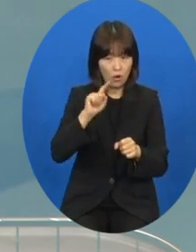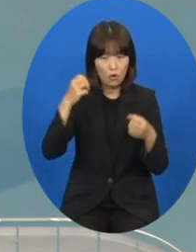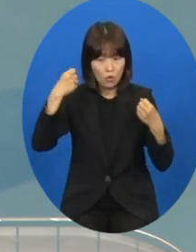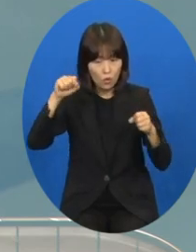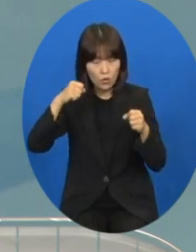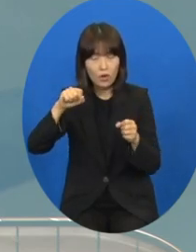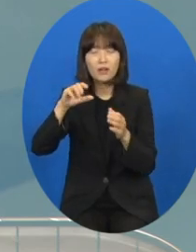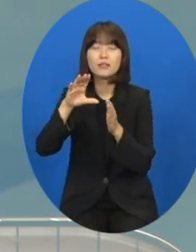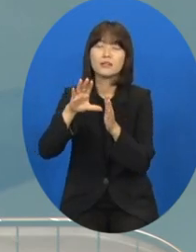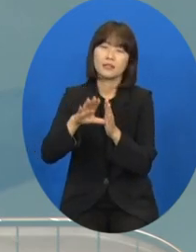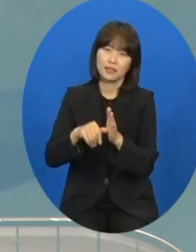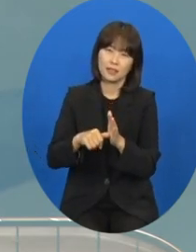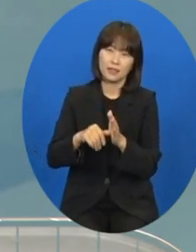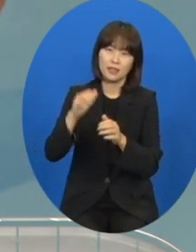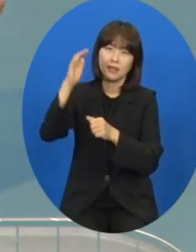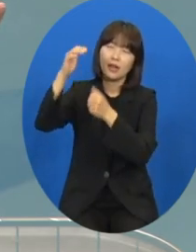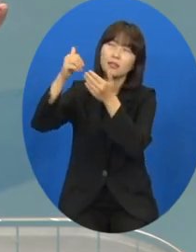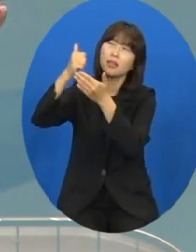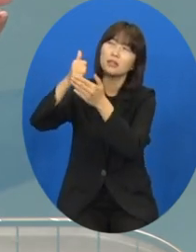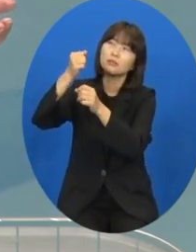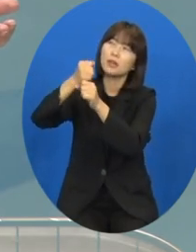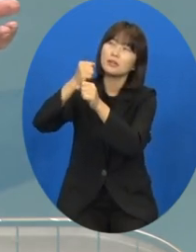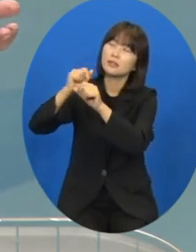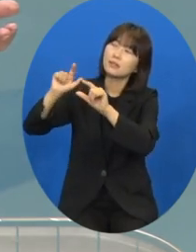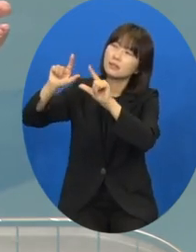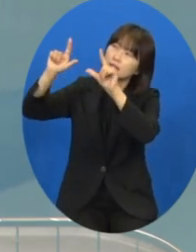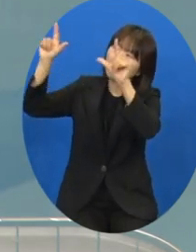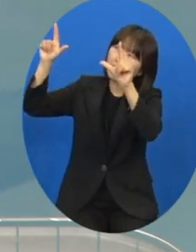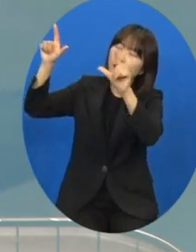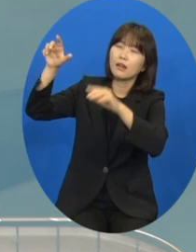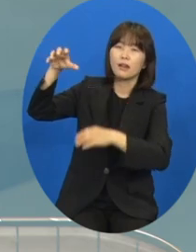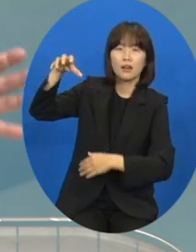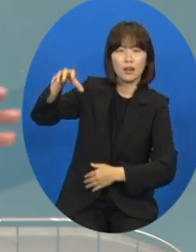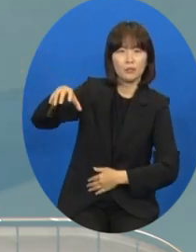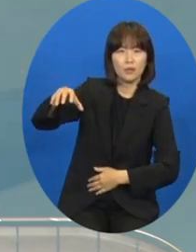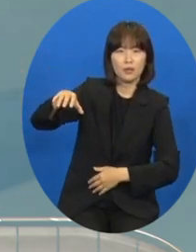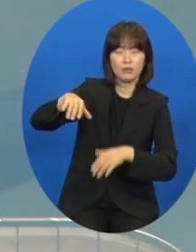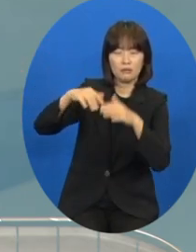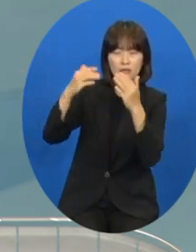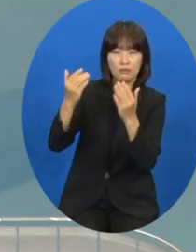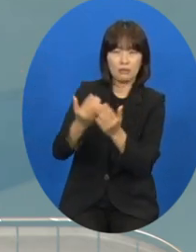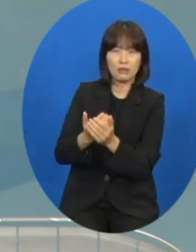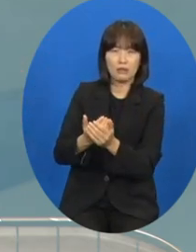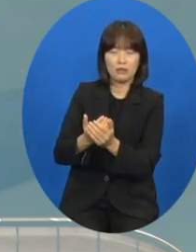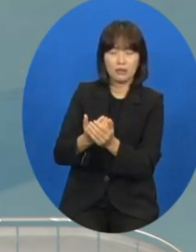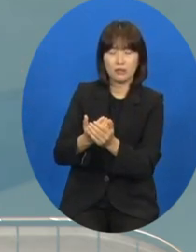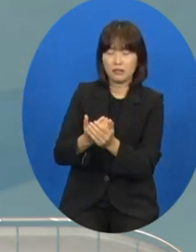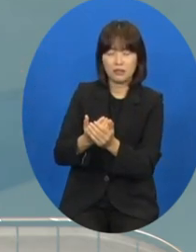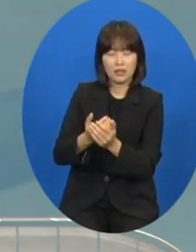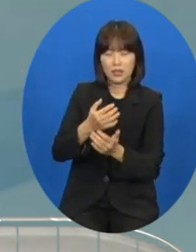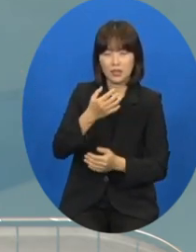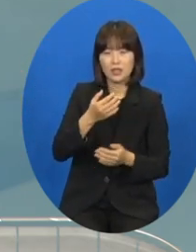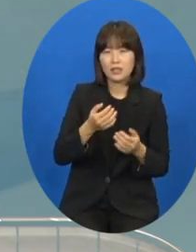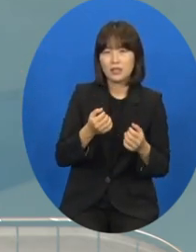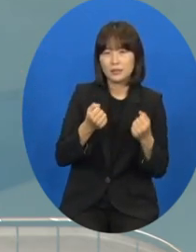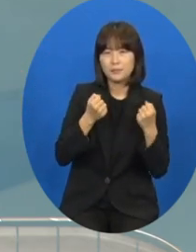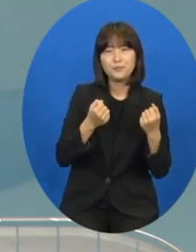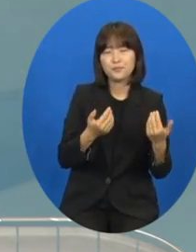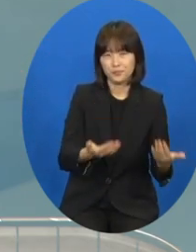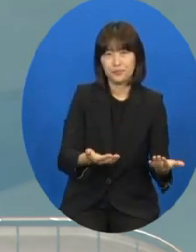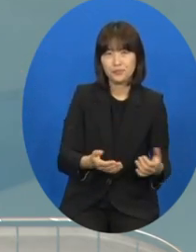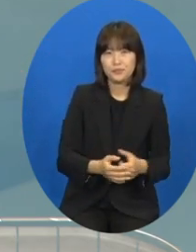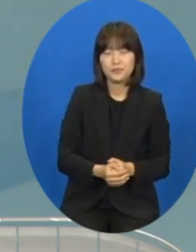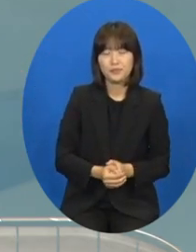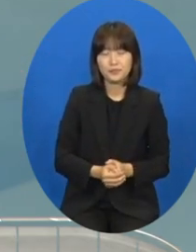하더라도 하나님이 만드신 태양 앞에서 다 무색하게 되어버리죠. 그런데